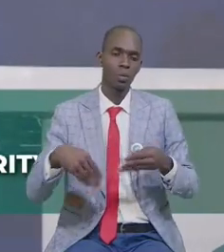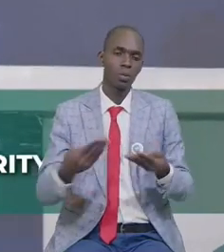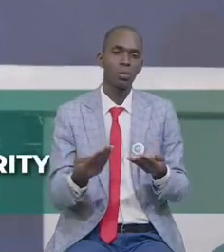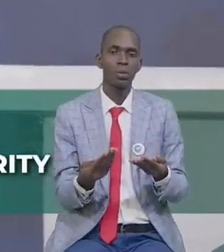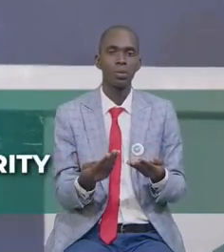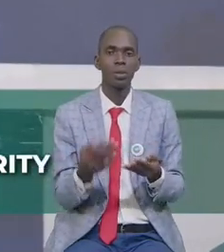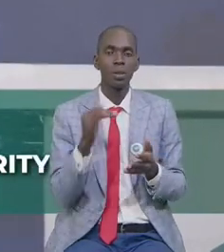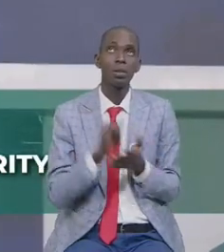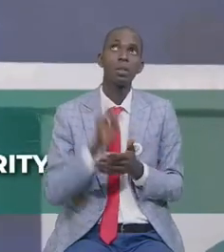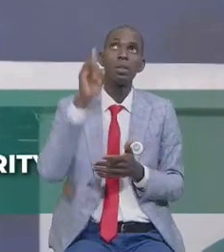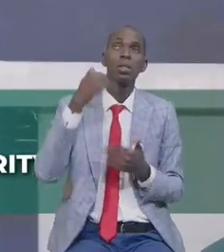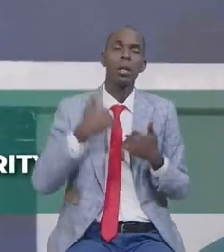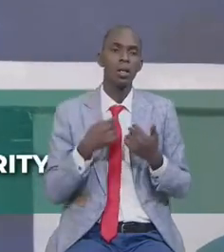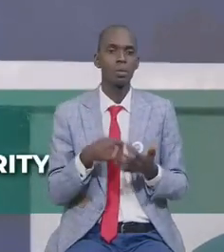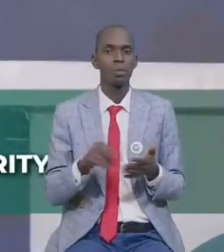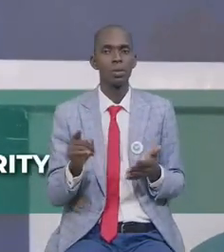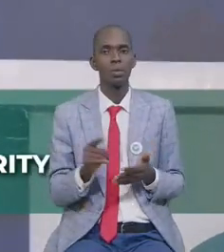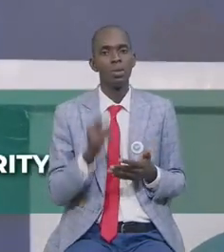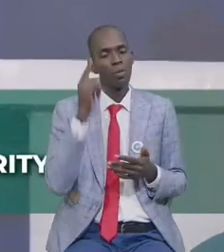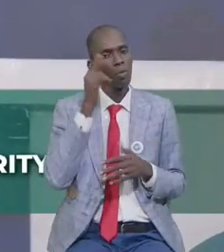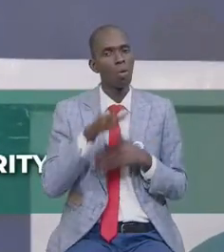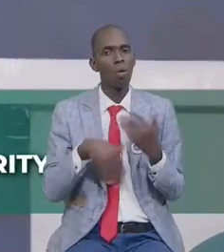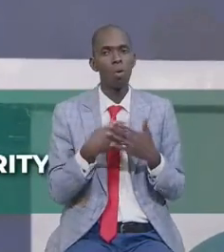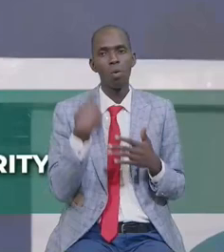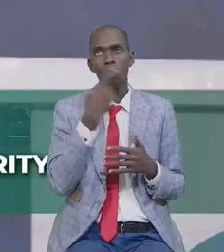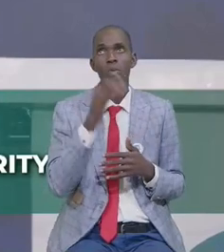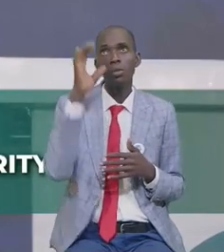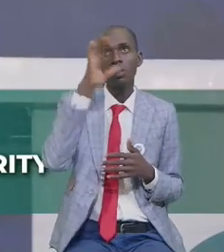Qu'il a faite pour ceux qui le cherchent.